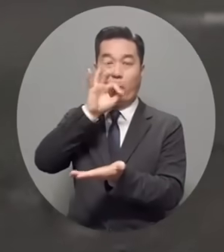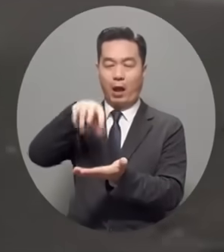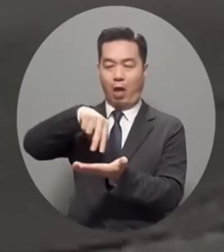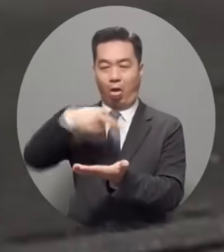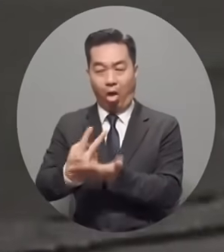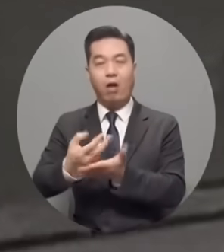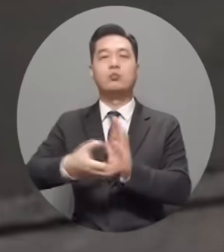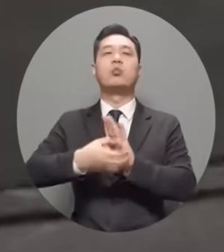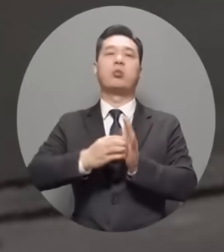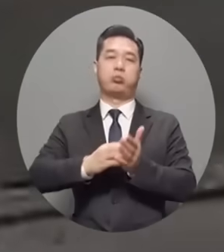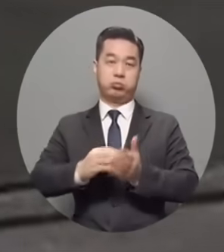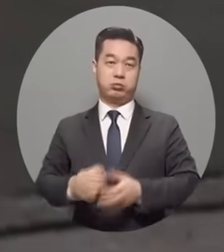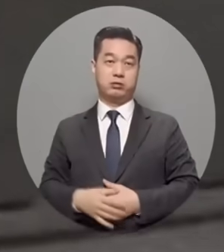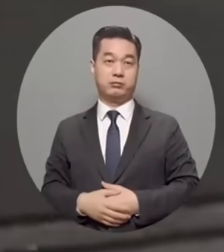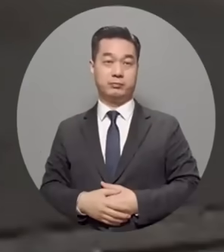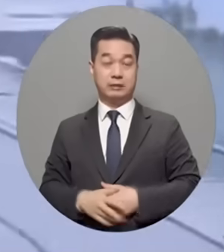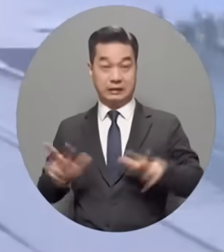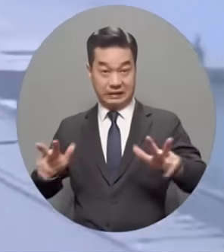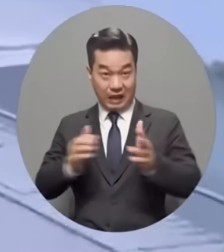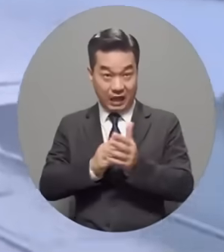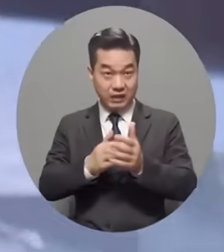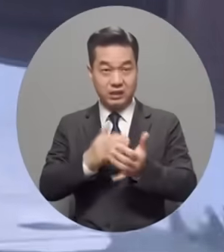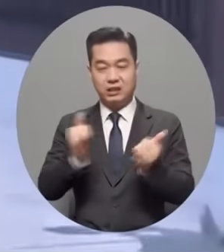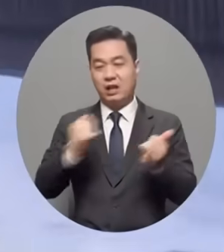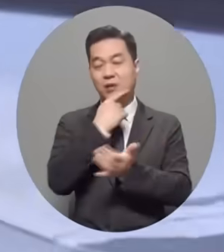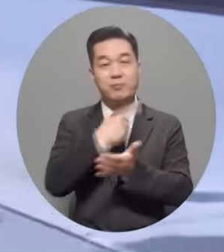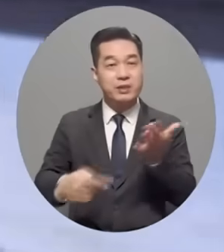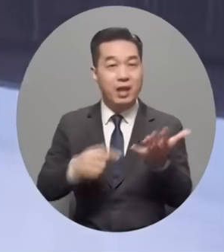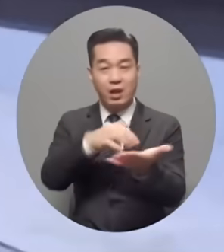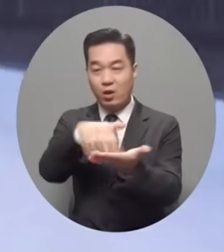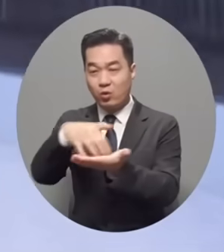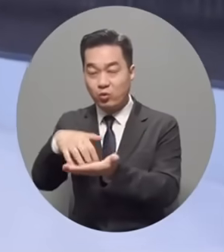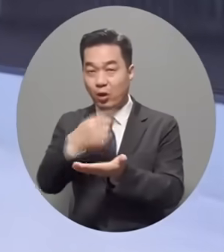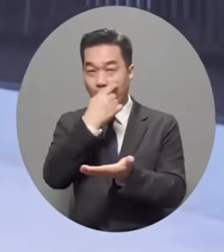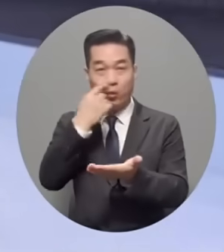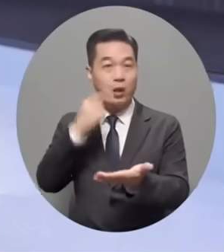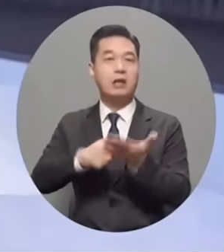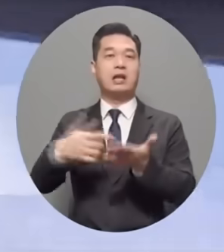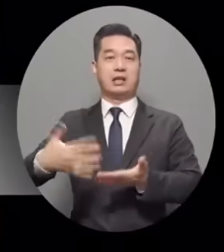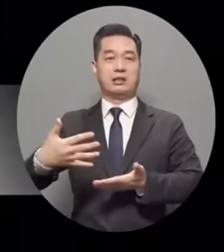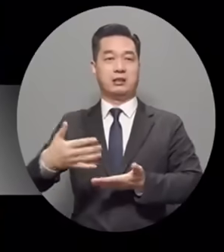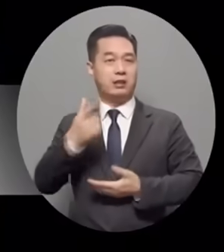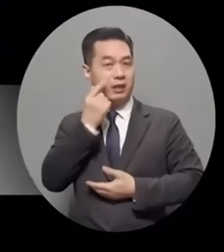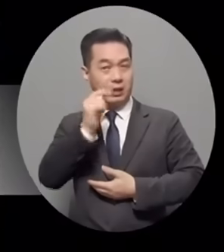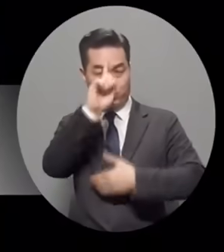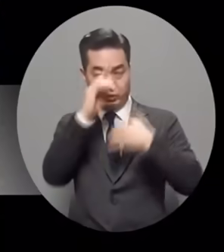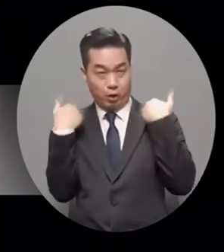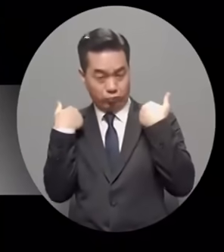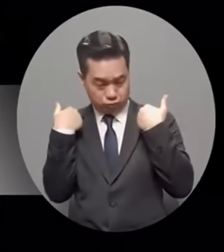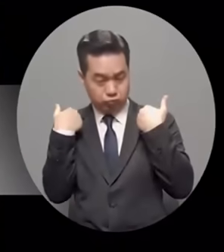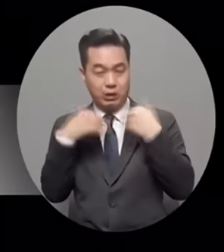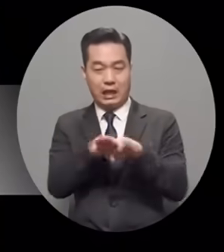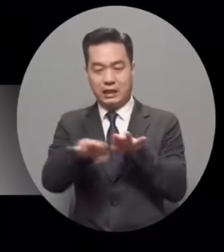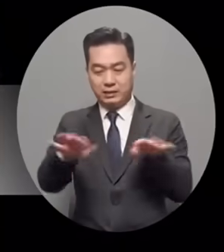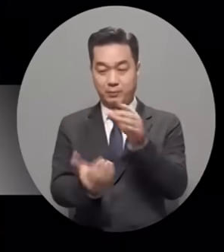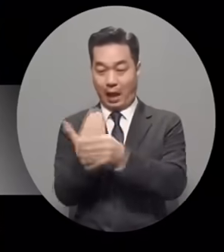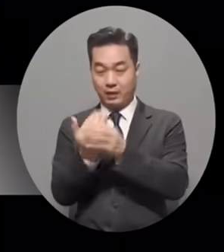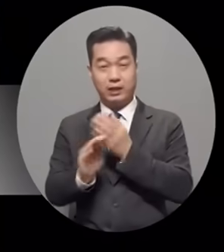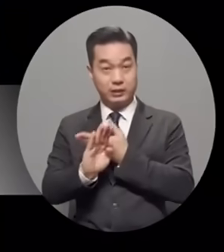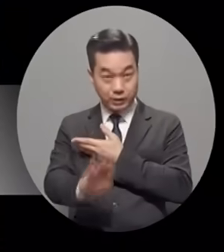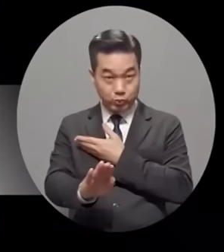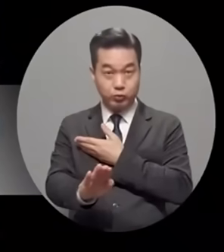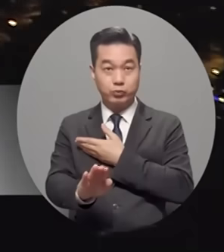등급입니다. 아직까지 정확한 인명 피해는 확인되지 않고 있지만 일본 정부는 지진 발생 직후 곧바로